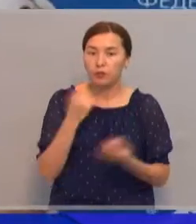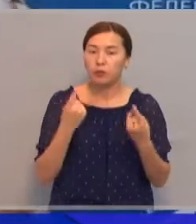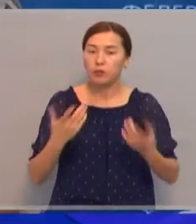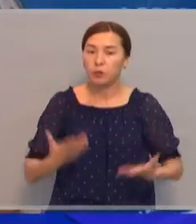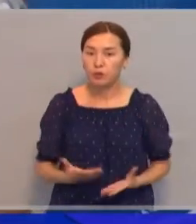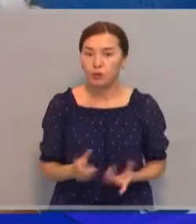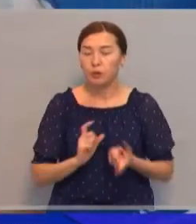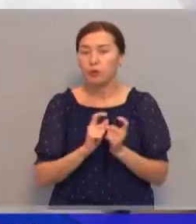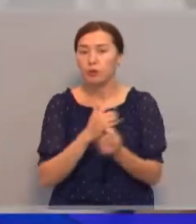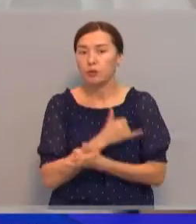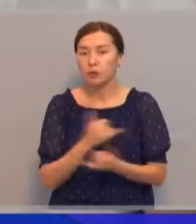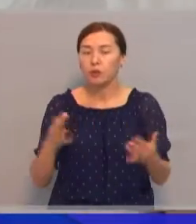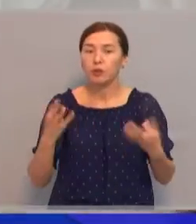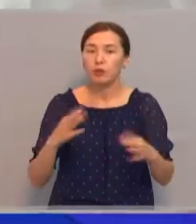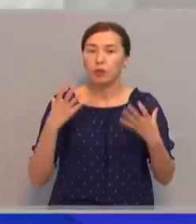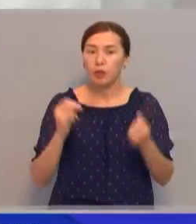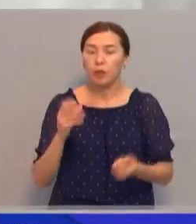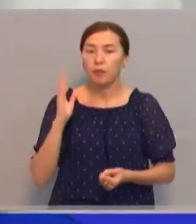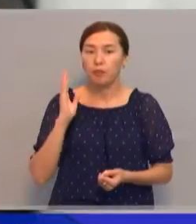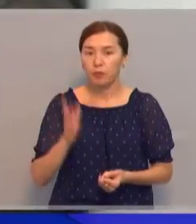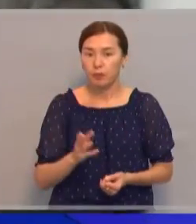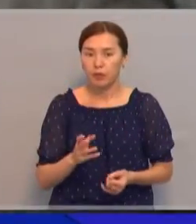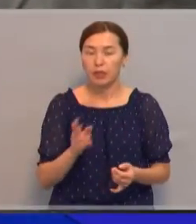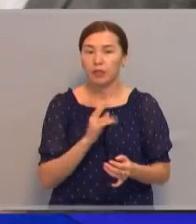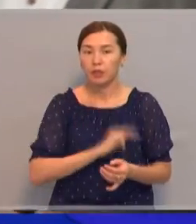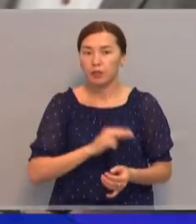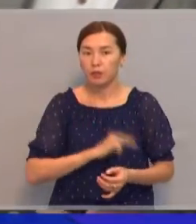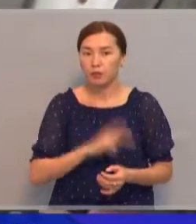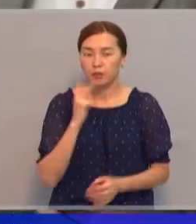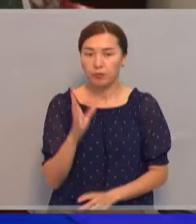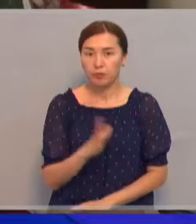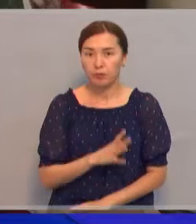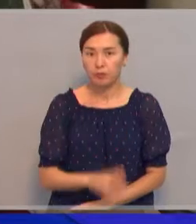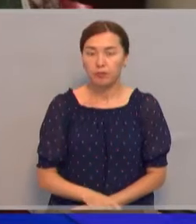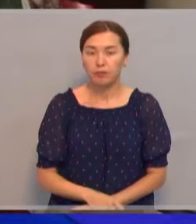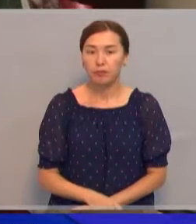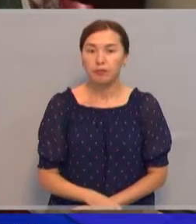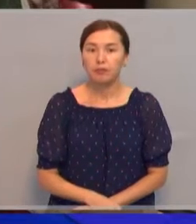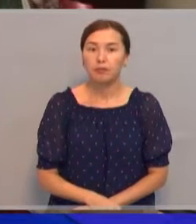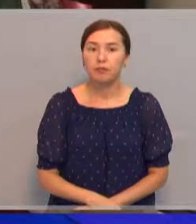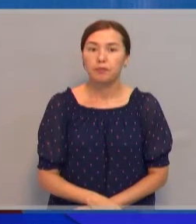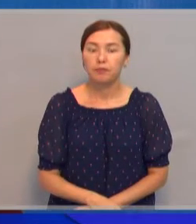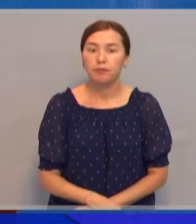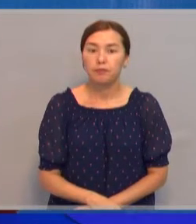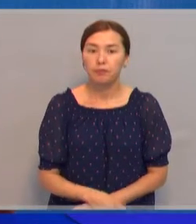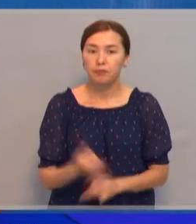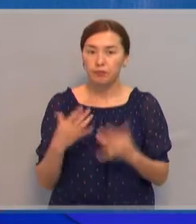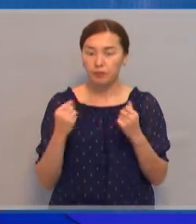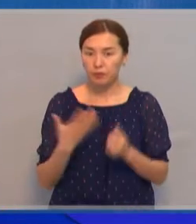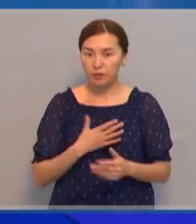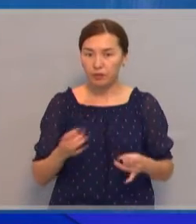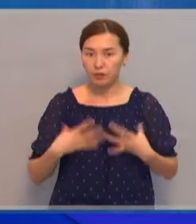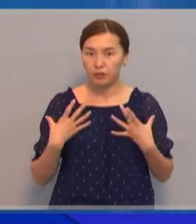өзгенің өмірі үшін күресіп, бейбіт күннің батыр екенін іс жүзінде дәлелдеді. На бүгінгі күні біздің